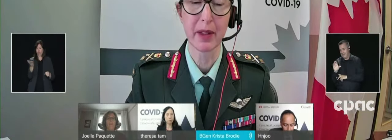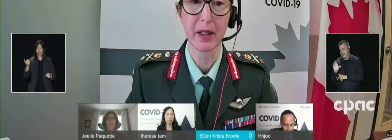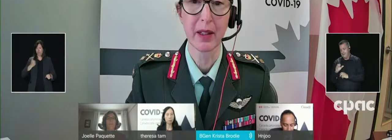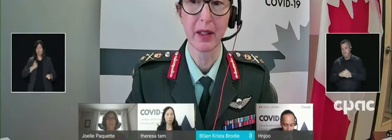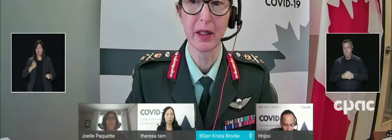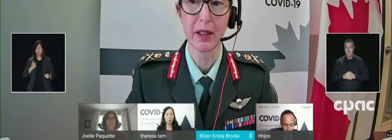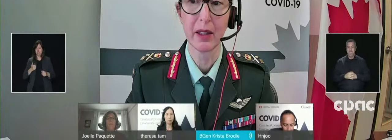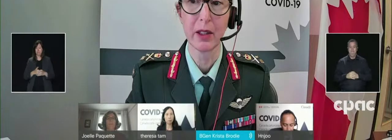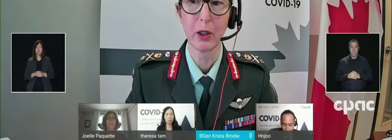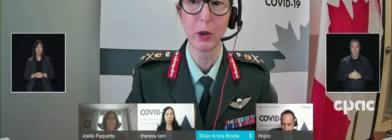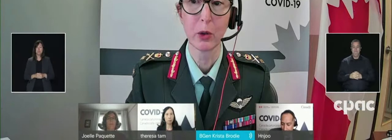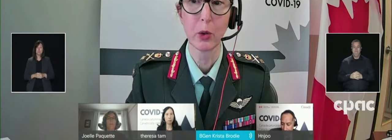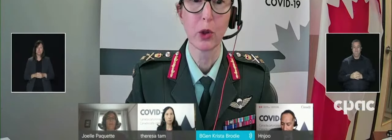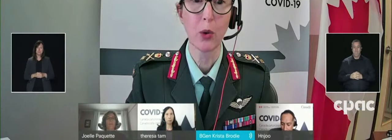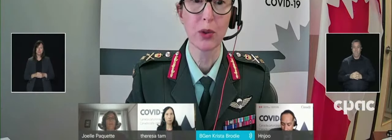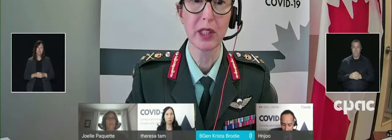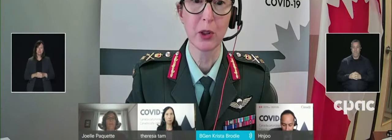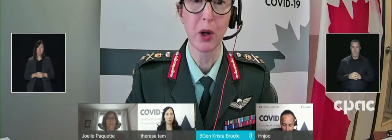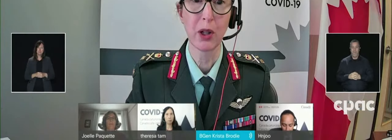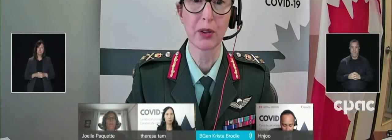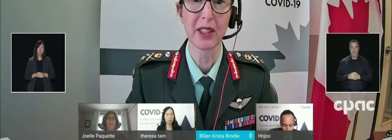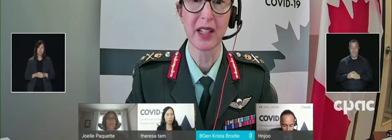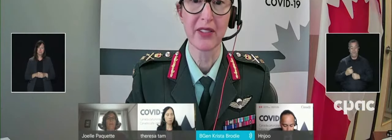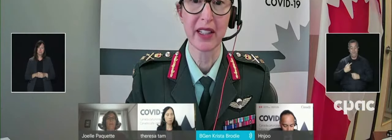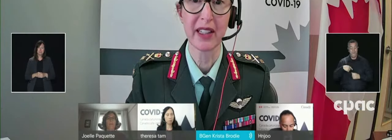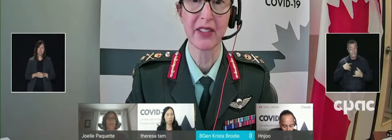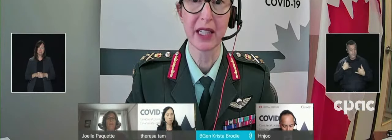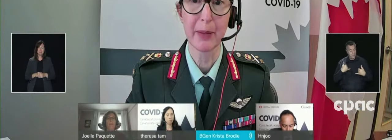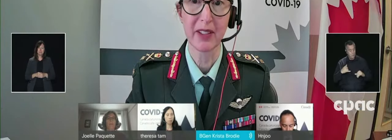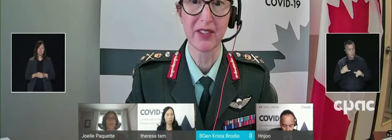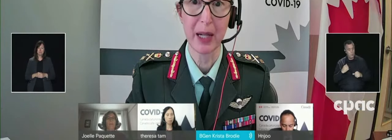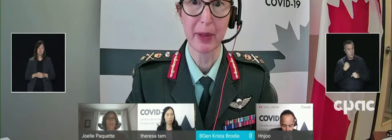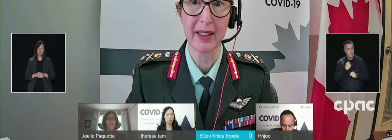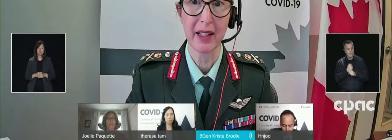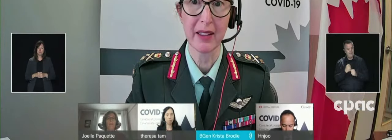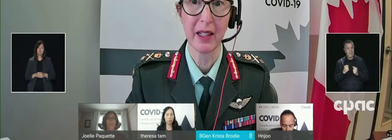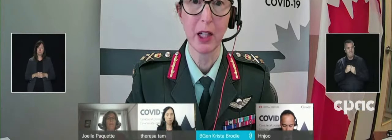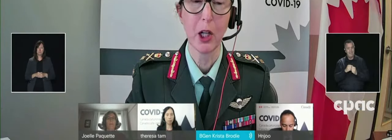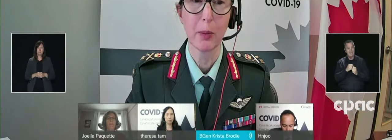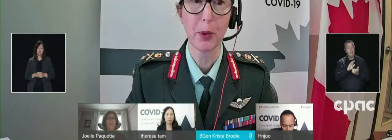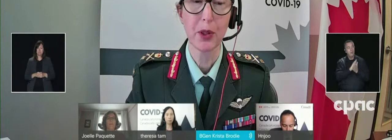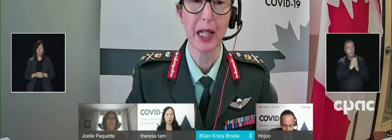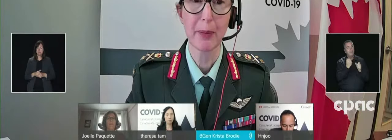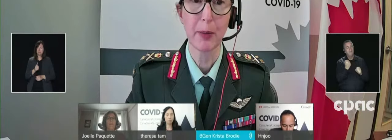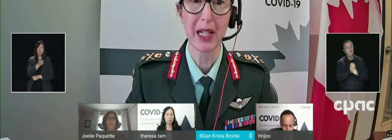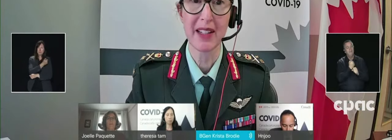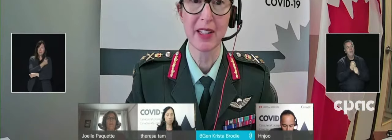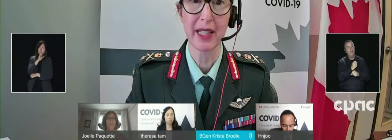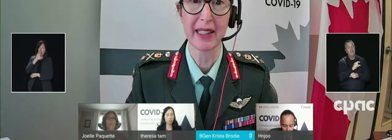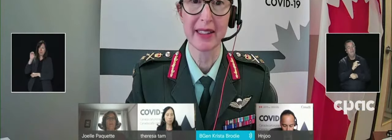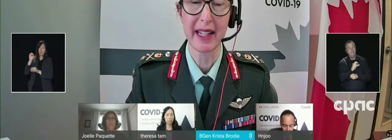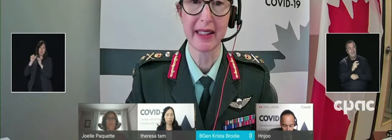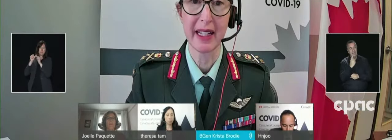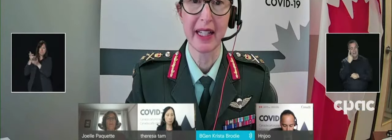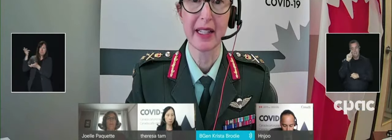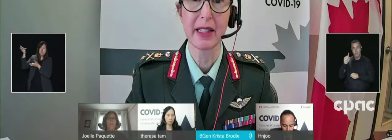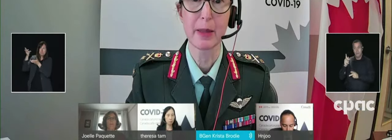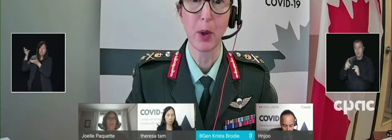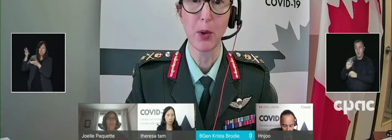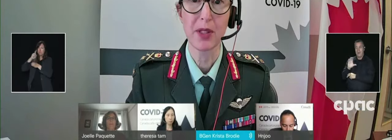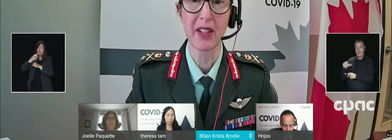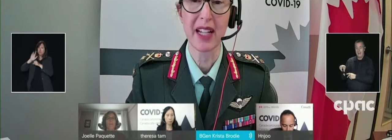admissible. Nous continuons de travailler avec les fabricants pour que la population